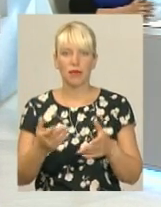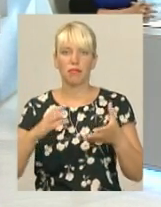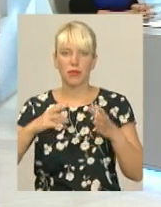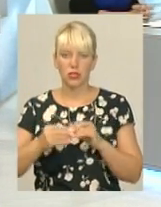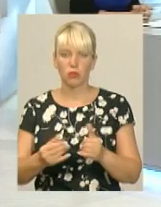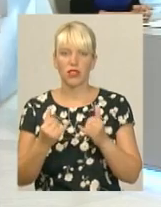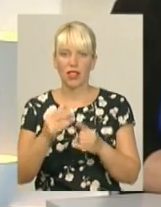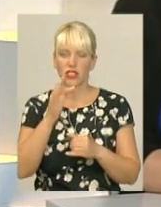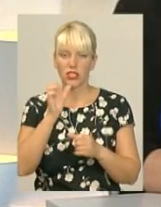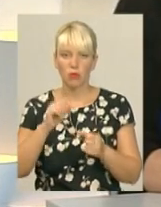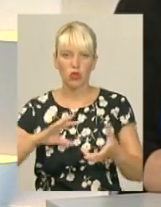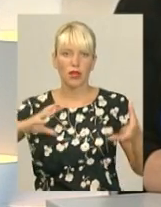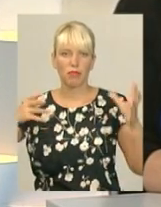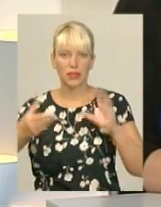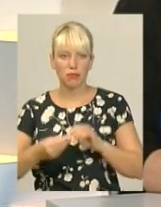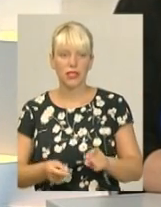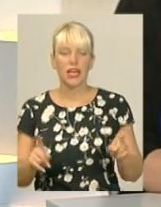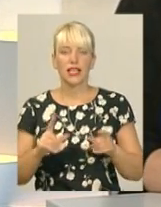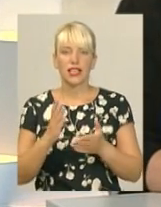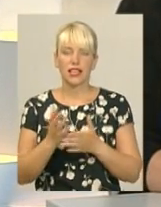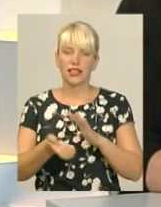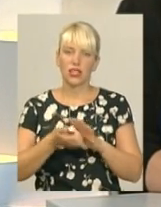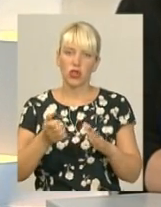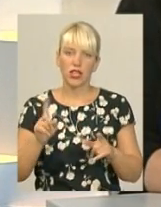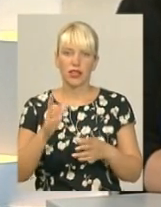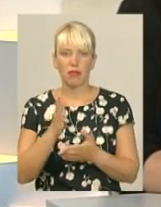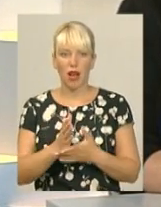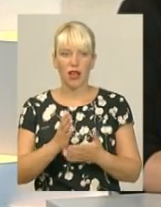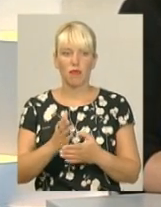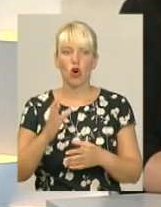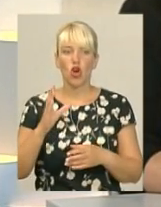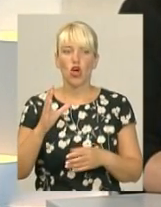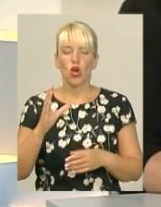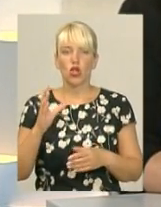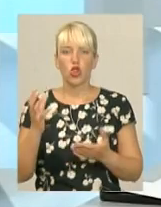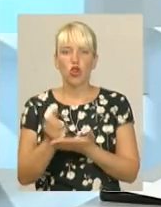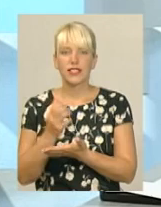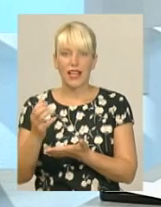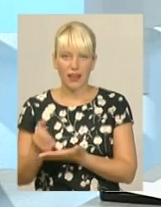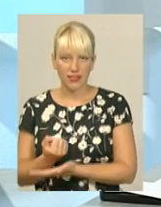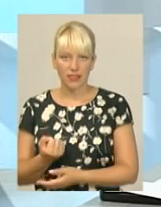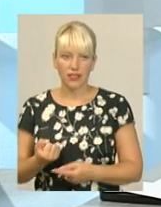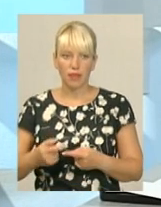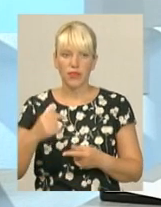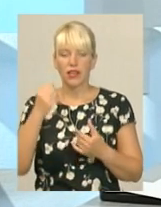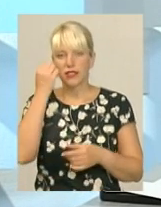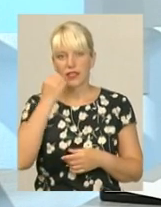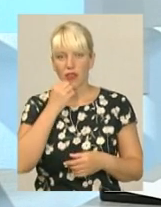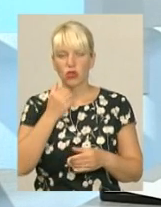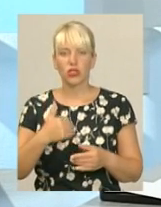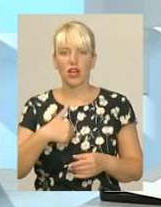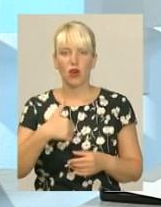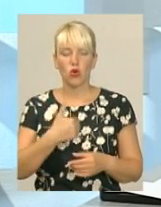даний час? Які маємо недоліки, які маємо досягнення? Дякую. Ну, я хочу сказати,